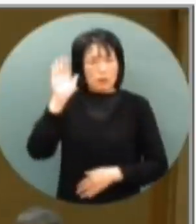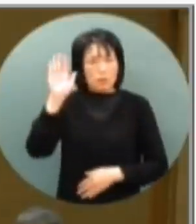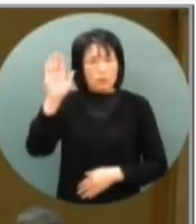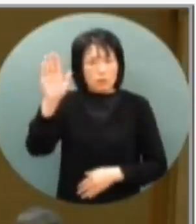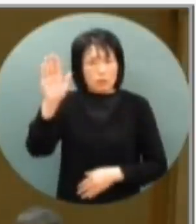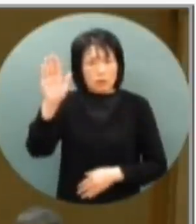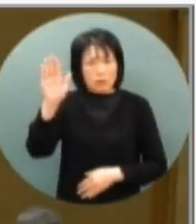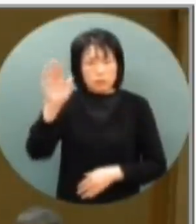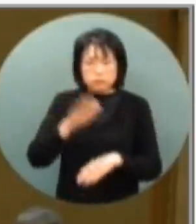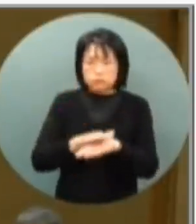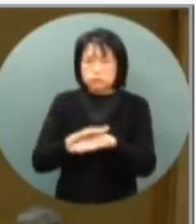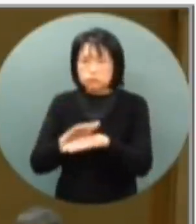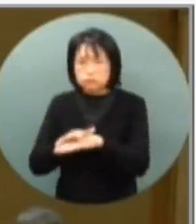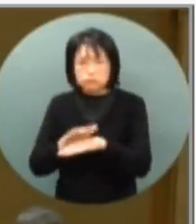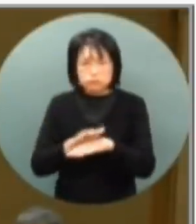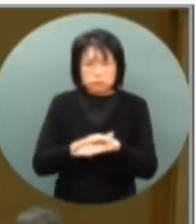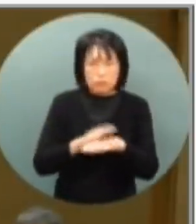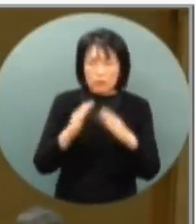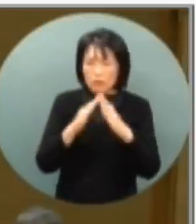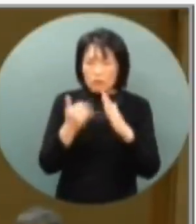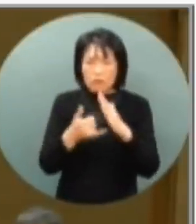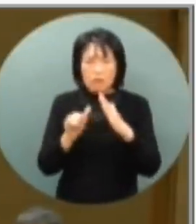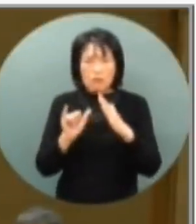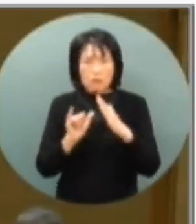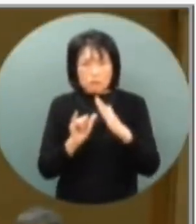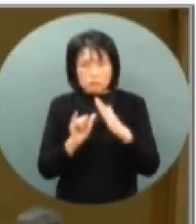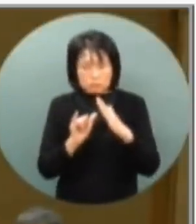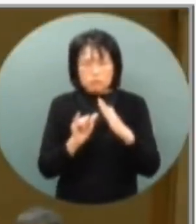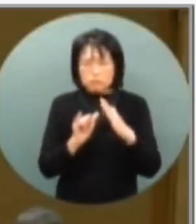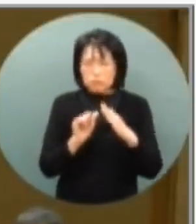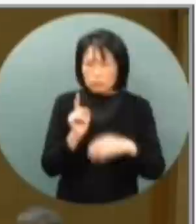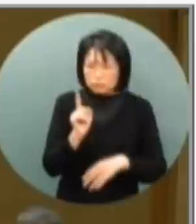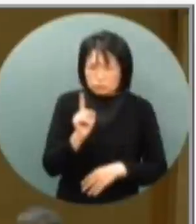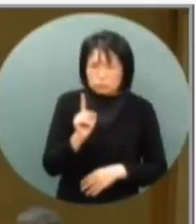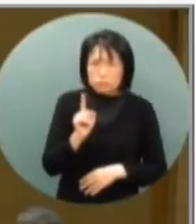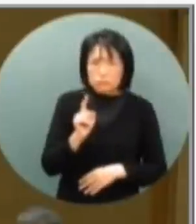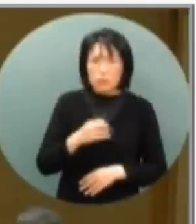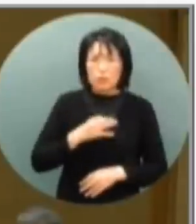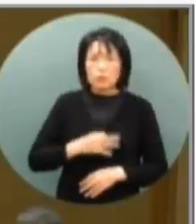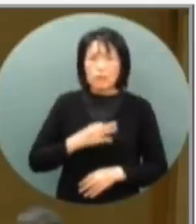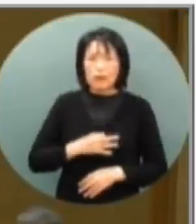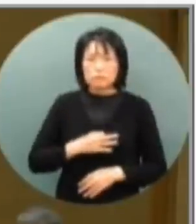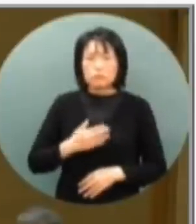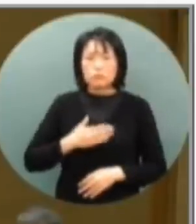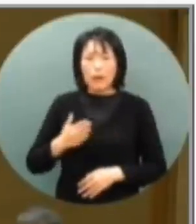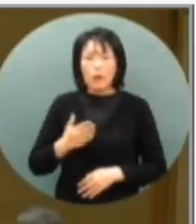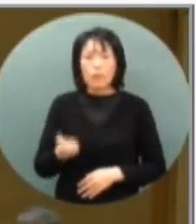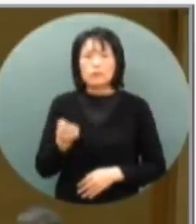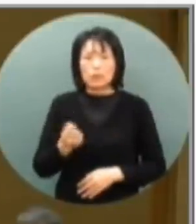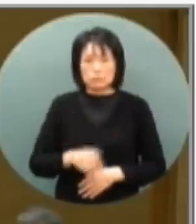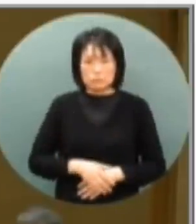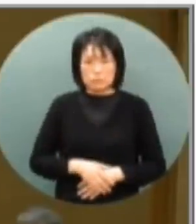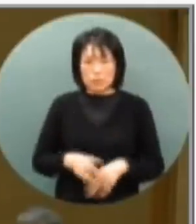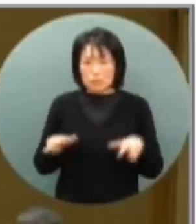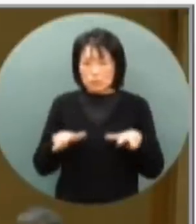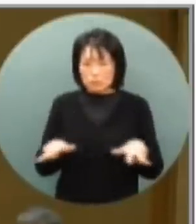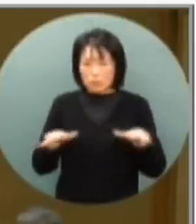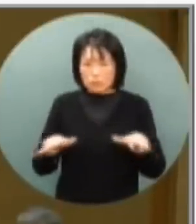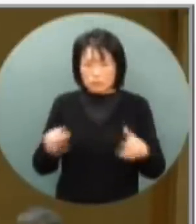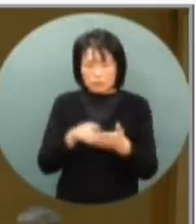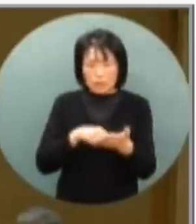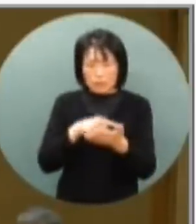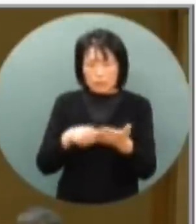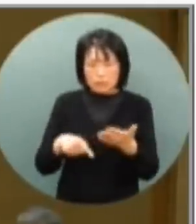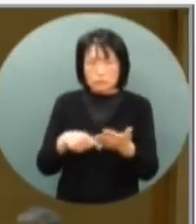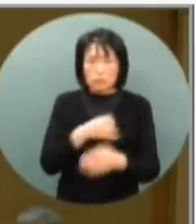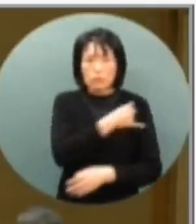か、家族がという不安を持っているわけです。で、行政の果たす役割ということ